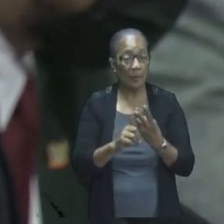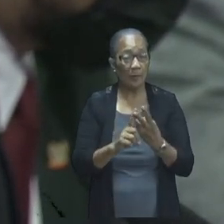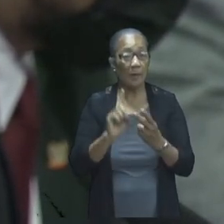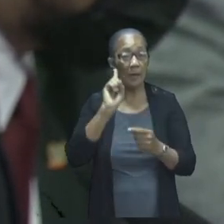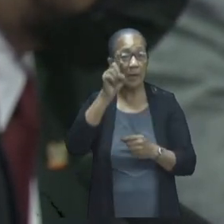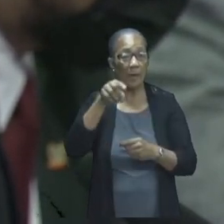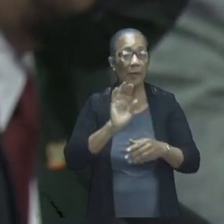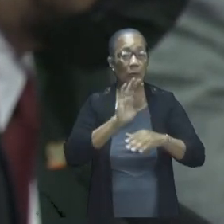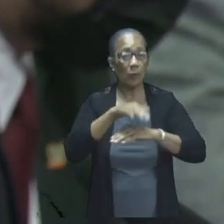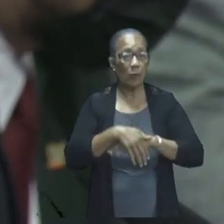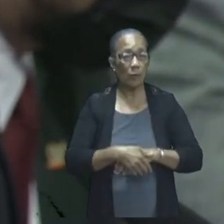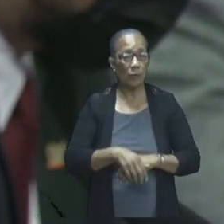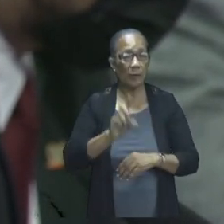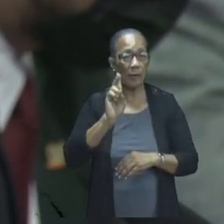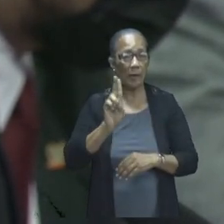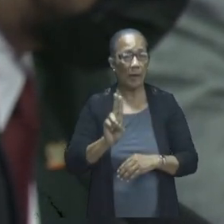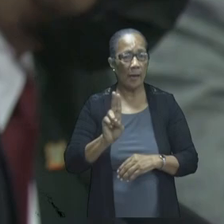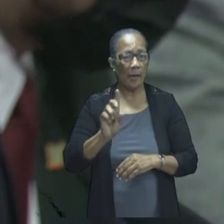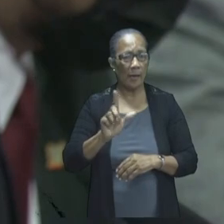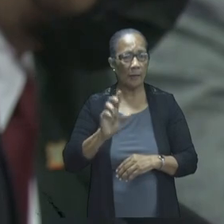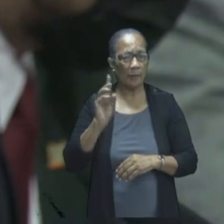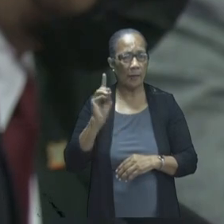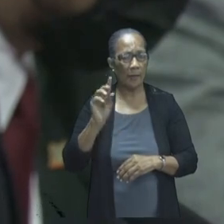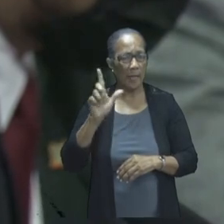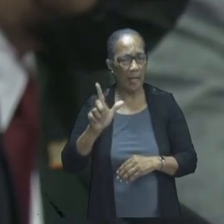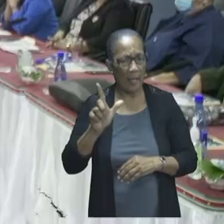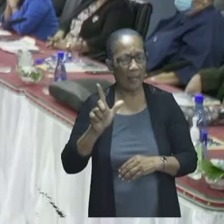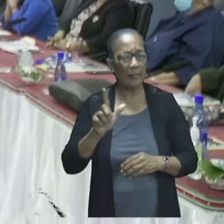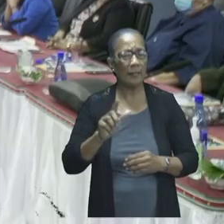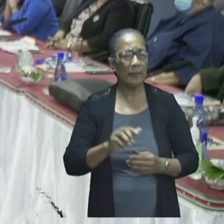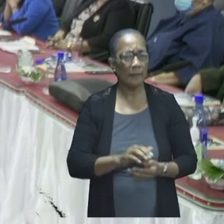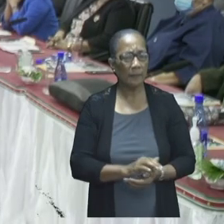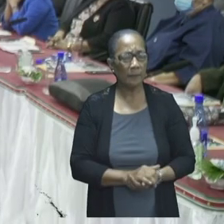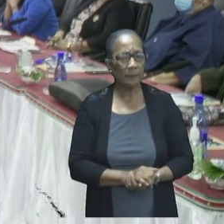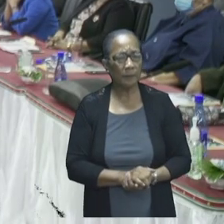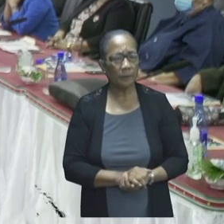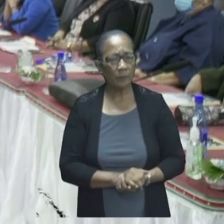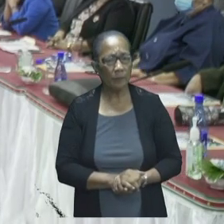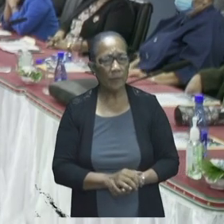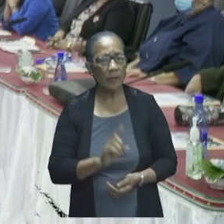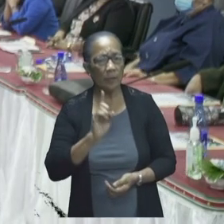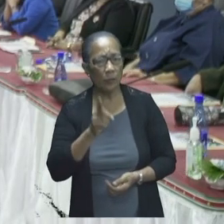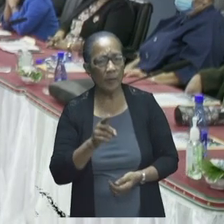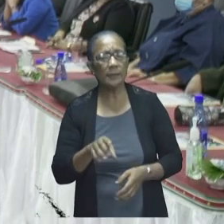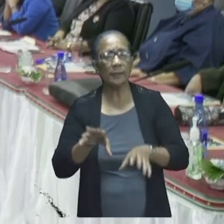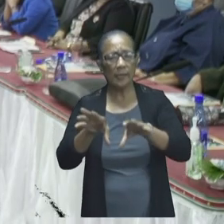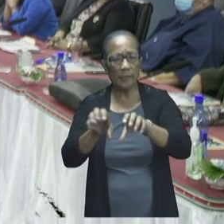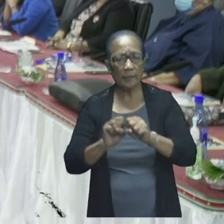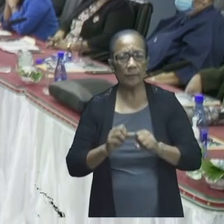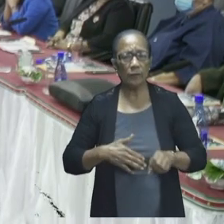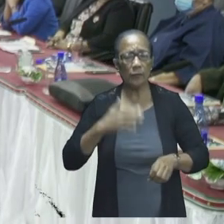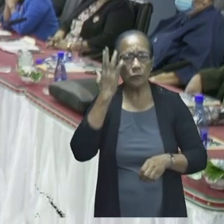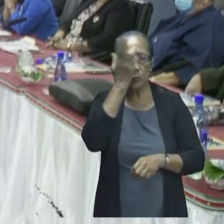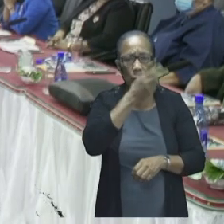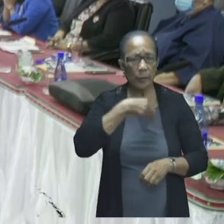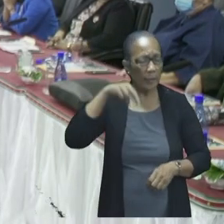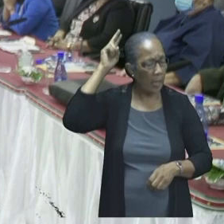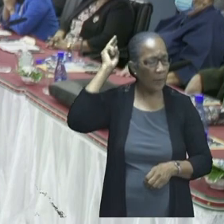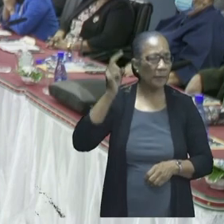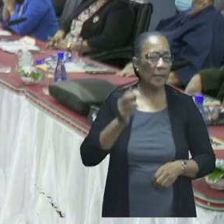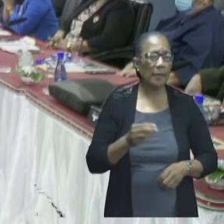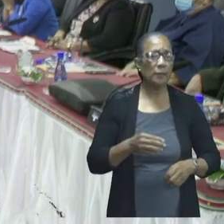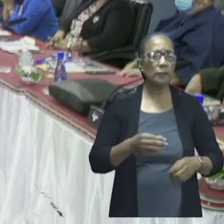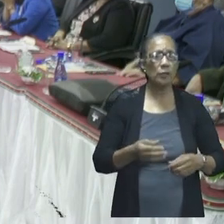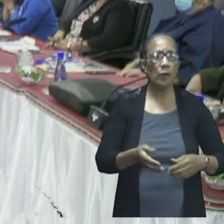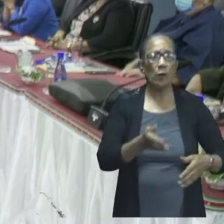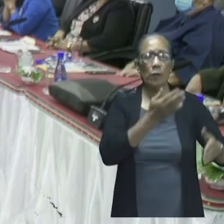hf die erg highly focused het loo deforestation countries het was er initiatief van suriname tijdens de vorige regering